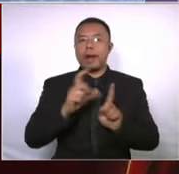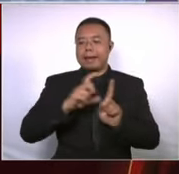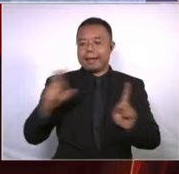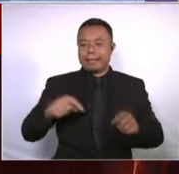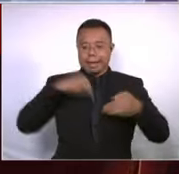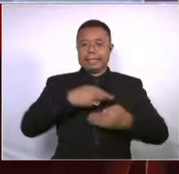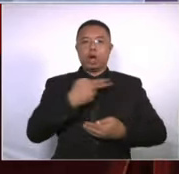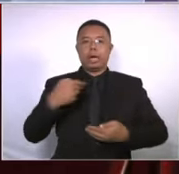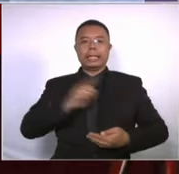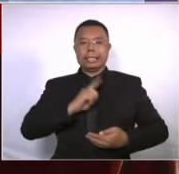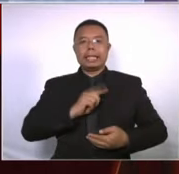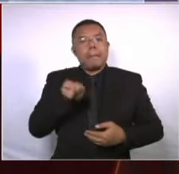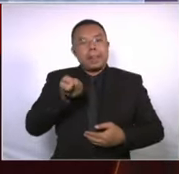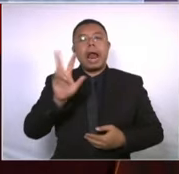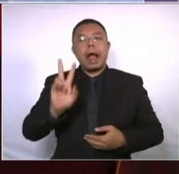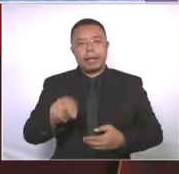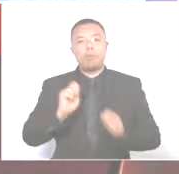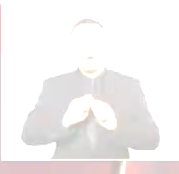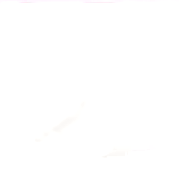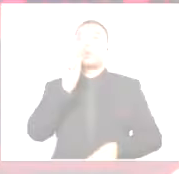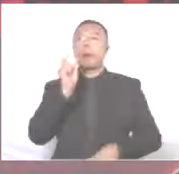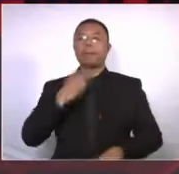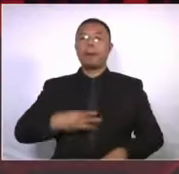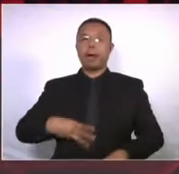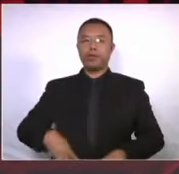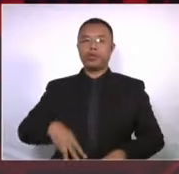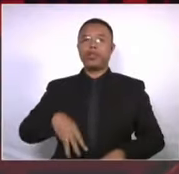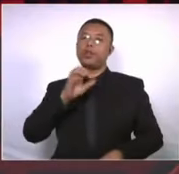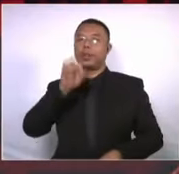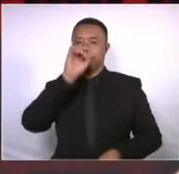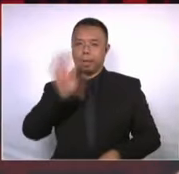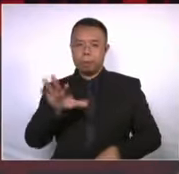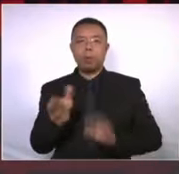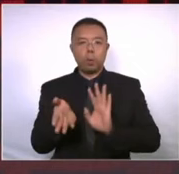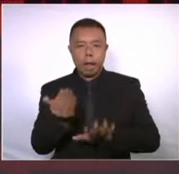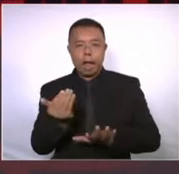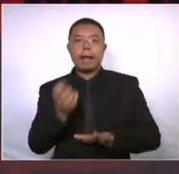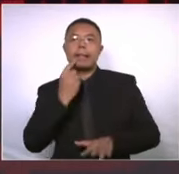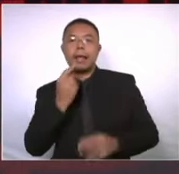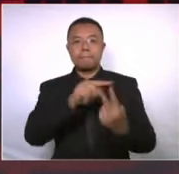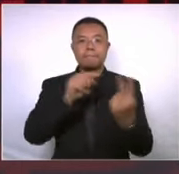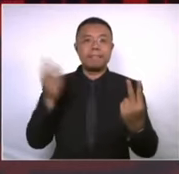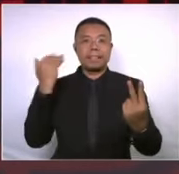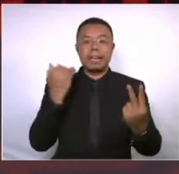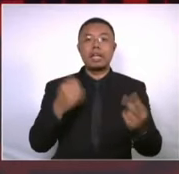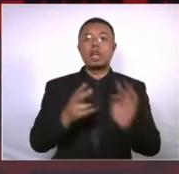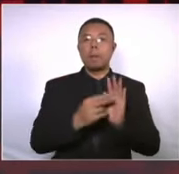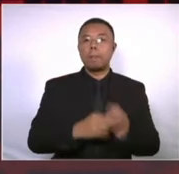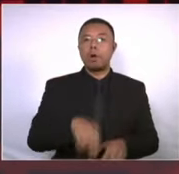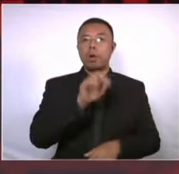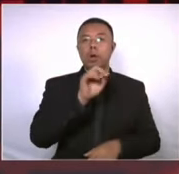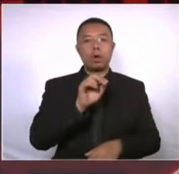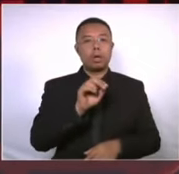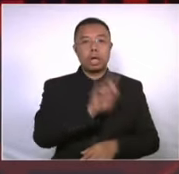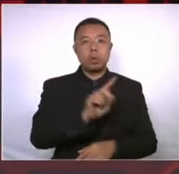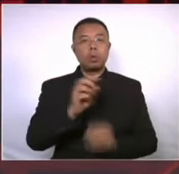yang akan kita canangkan sebentar lagi kembali untuk memberikan tanggapan atas tanggapan dari jawaban Bapak yang sudah disampaikan